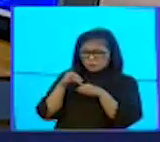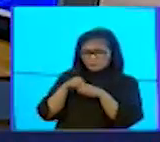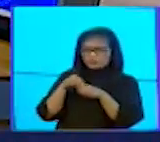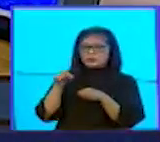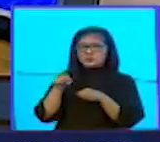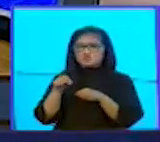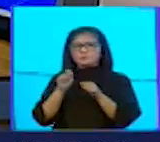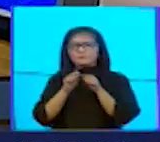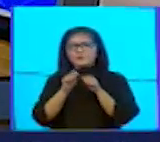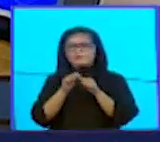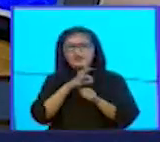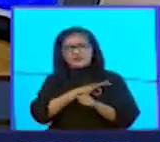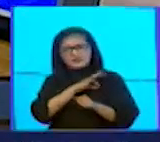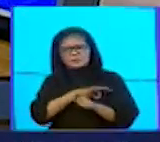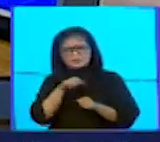tabung oksigen